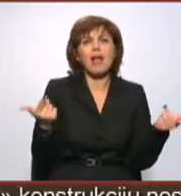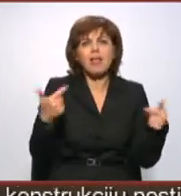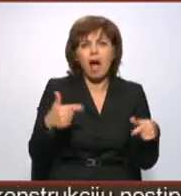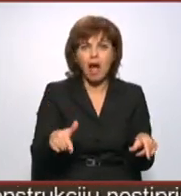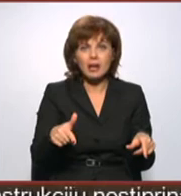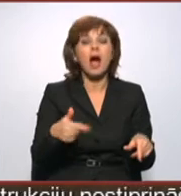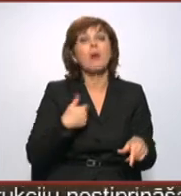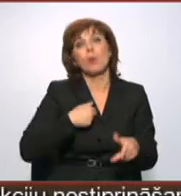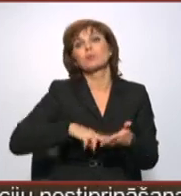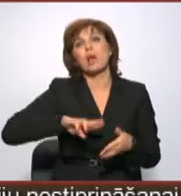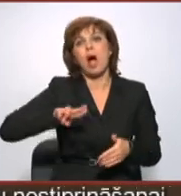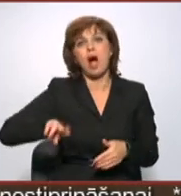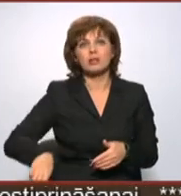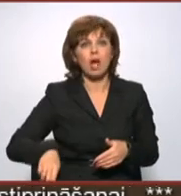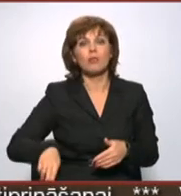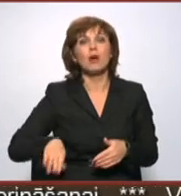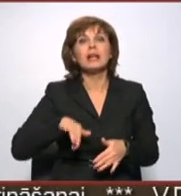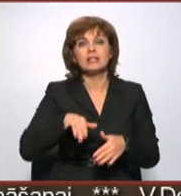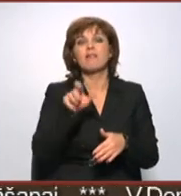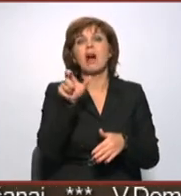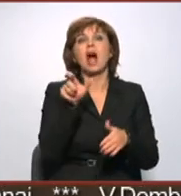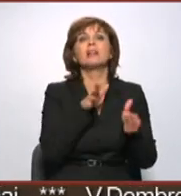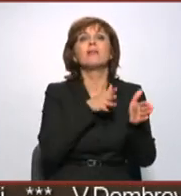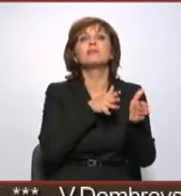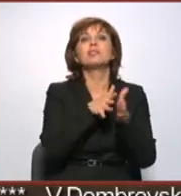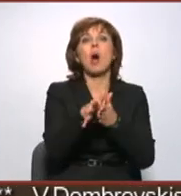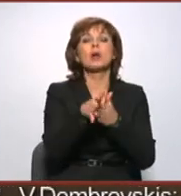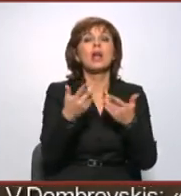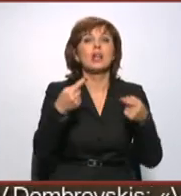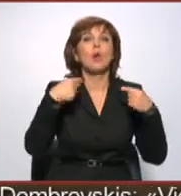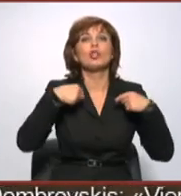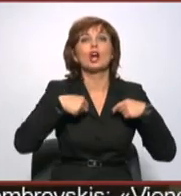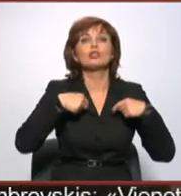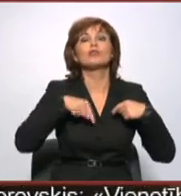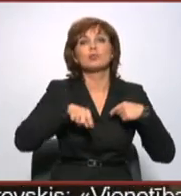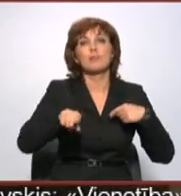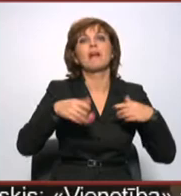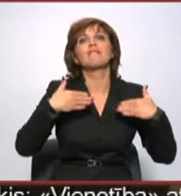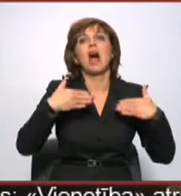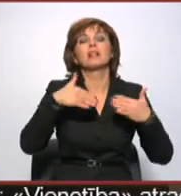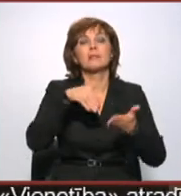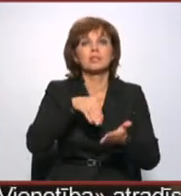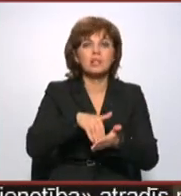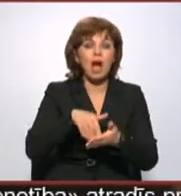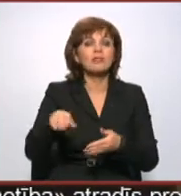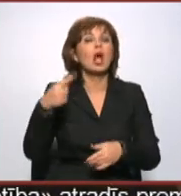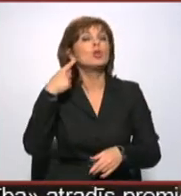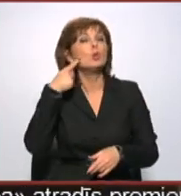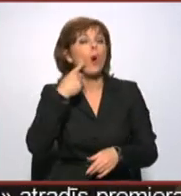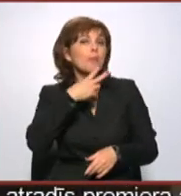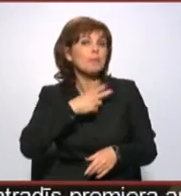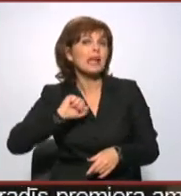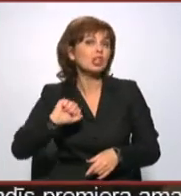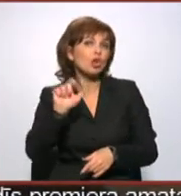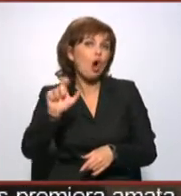jau mums atļāva iziet vārtiem cauri un jau iekšpusē pie vārtiem stāvēt. Anitas domu biedri un kolēgi